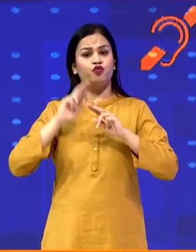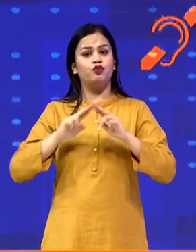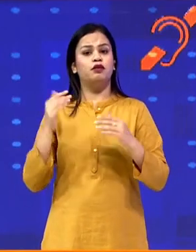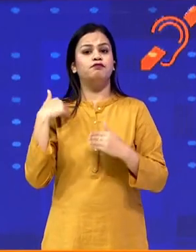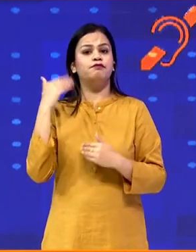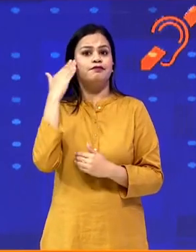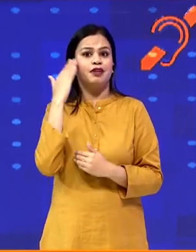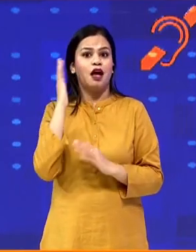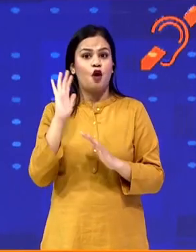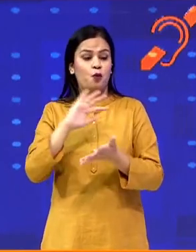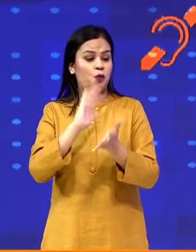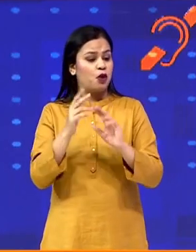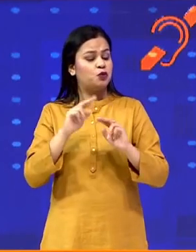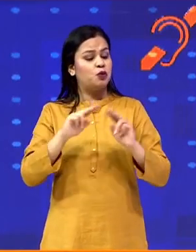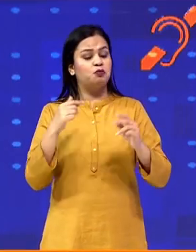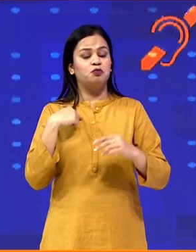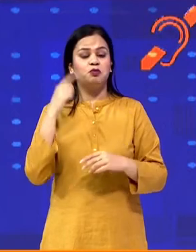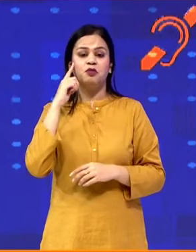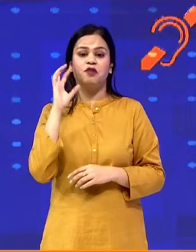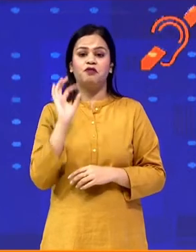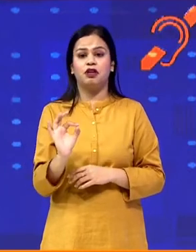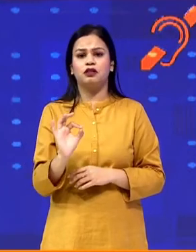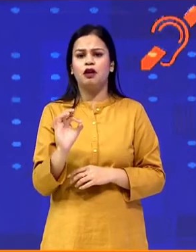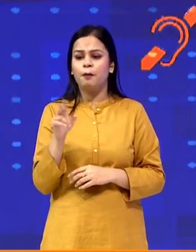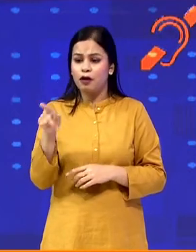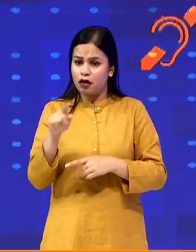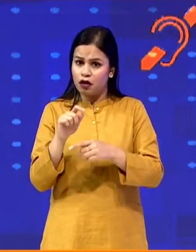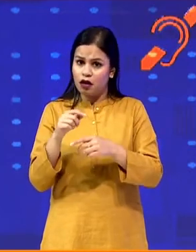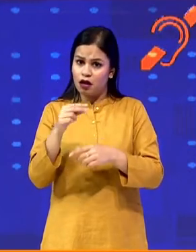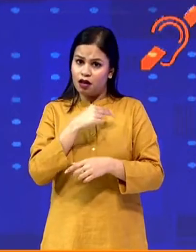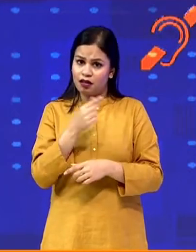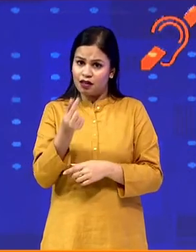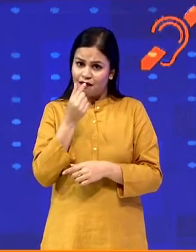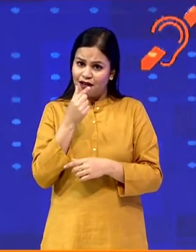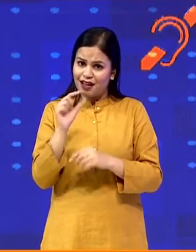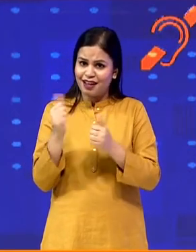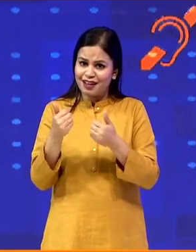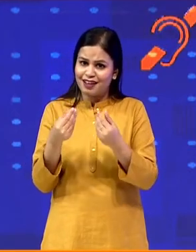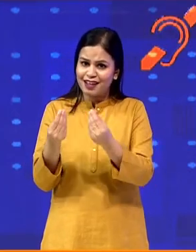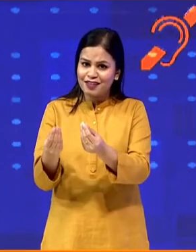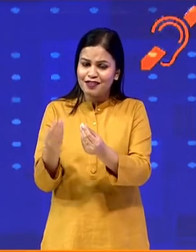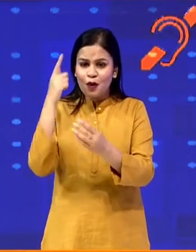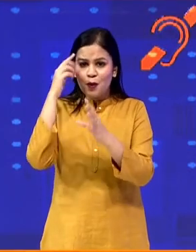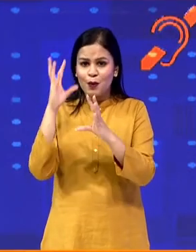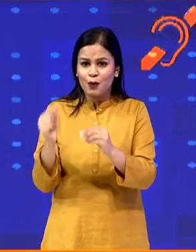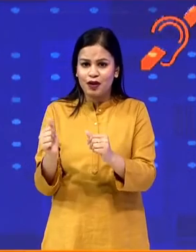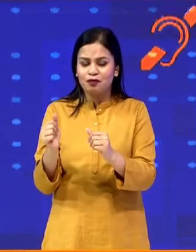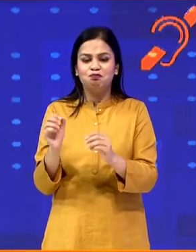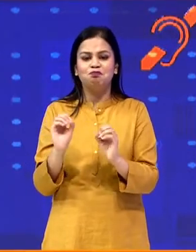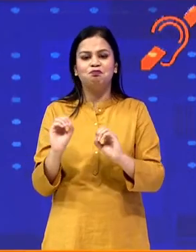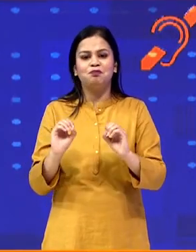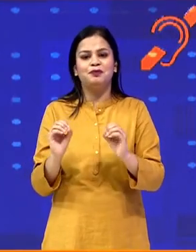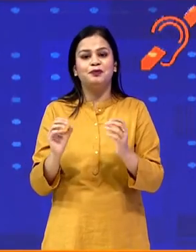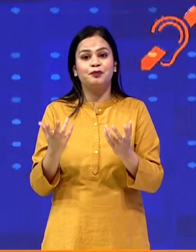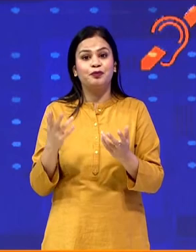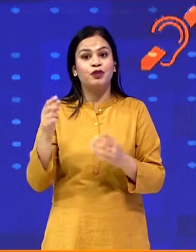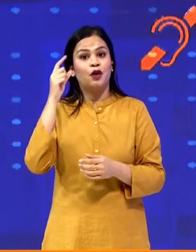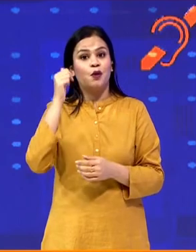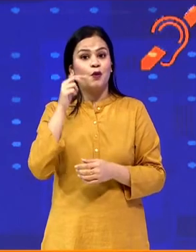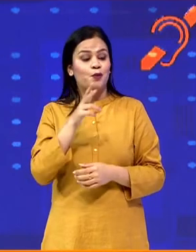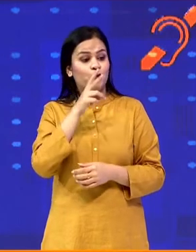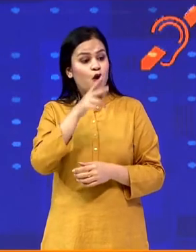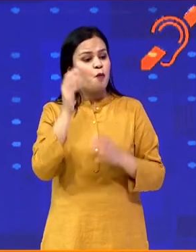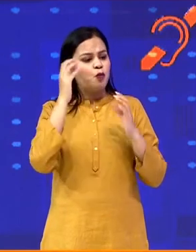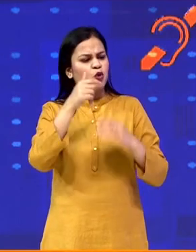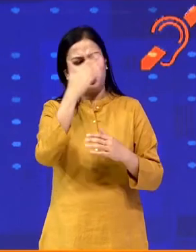पुरी दुनिया के बड़े में तो उसका इलाज क्या है यह तो वह कहते हैं की मोदी जी को कुछ नहीं मालूम मुझे सब